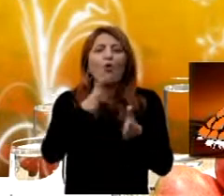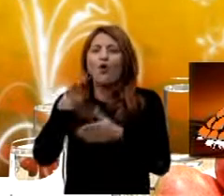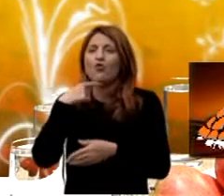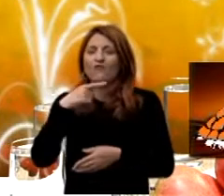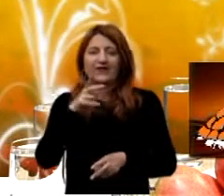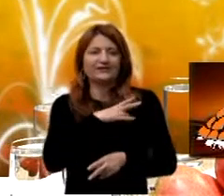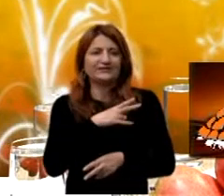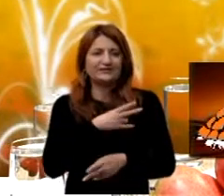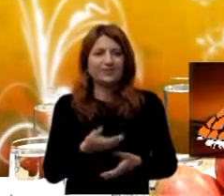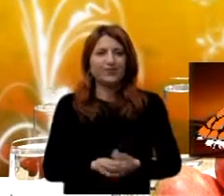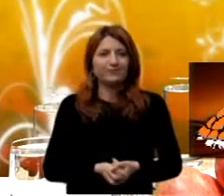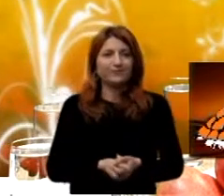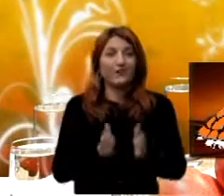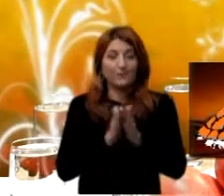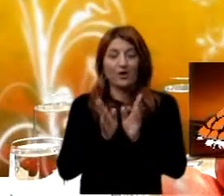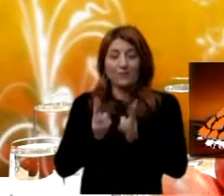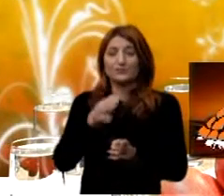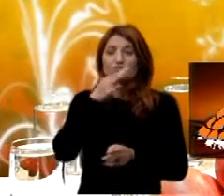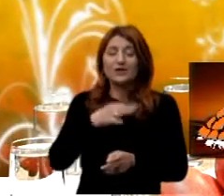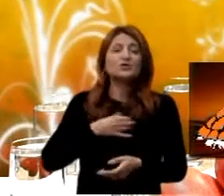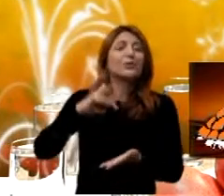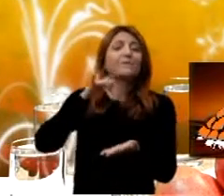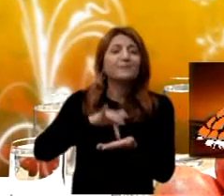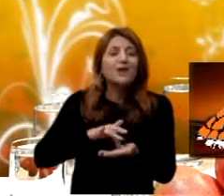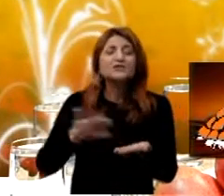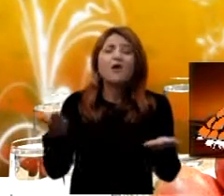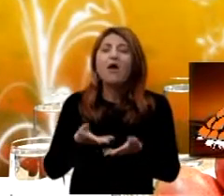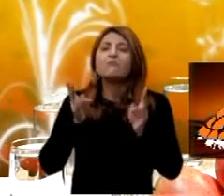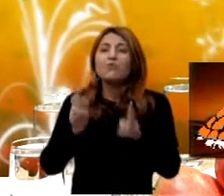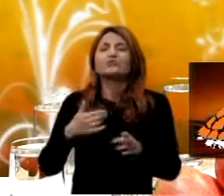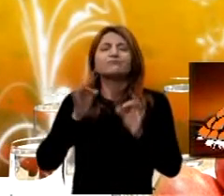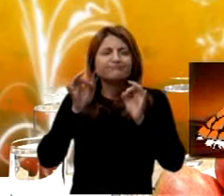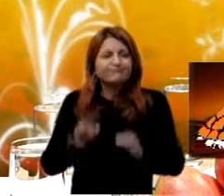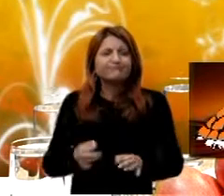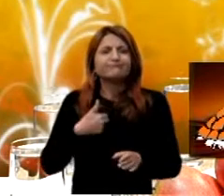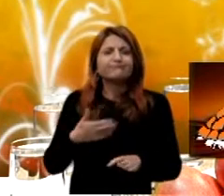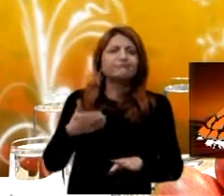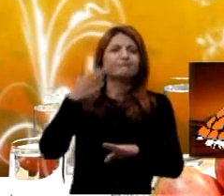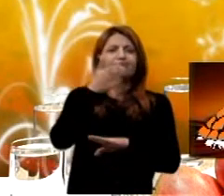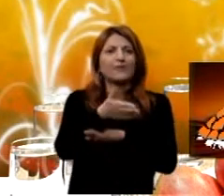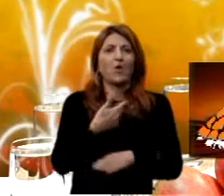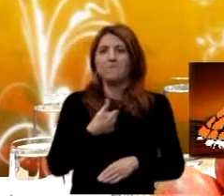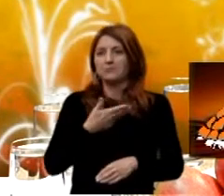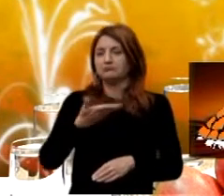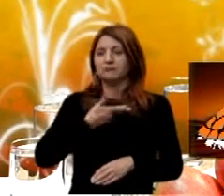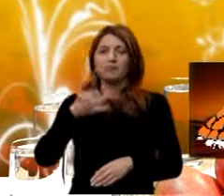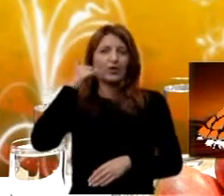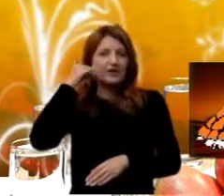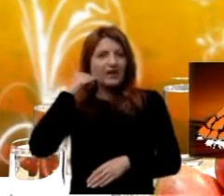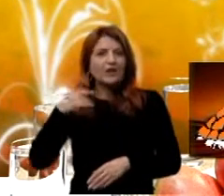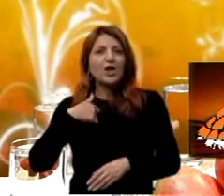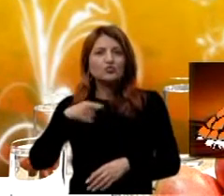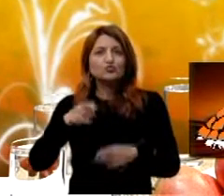kazati, recimo, mjesto gdje bi naši gledatelji se javili, otišli, možete mi dati meni osobno broj telefona, pa ću ja